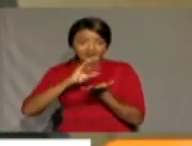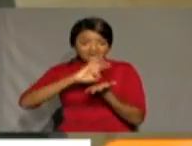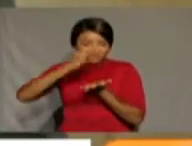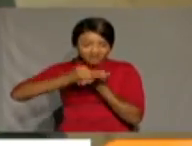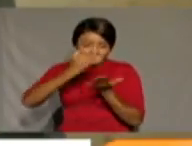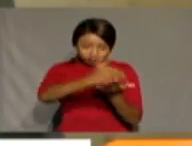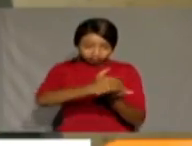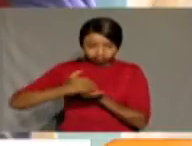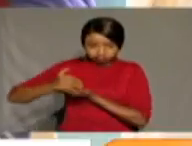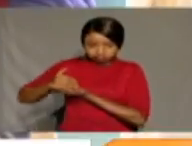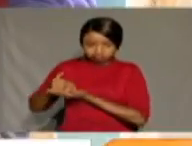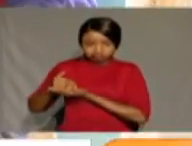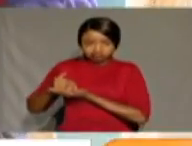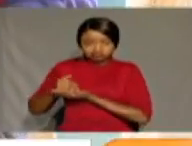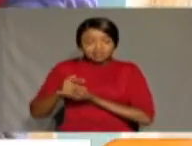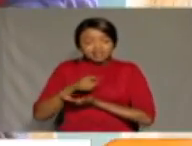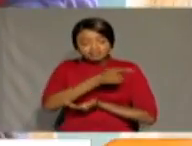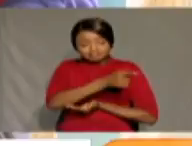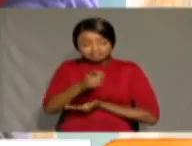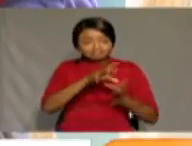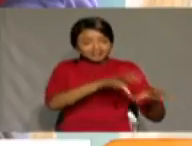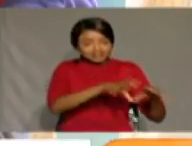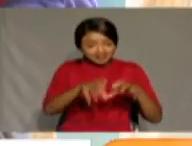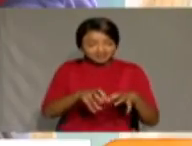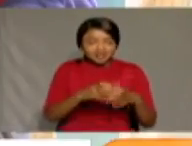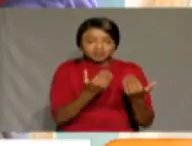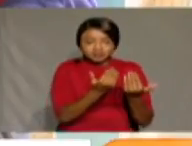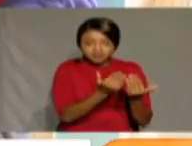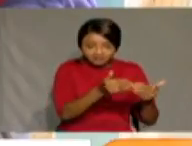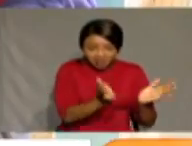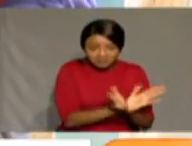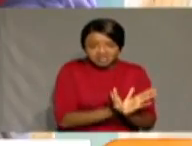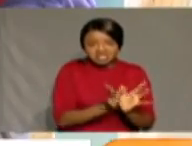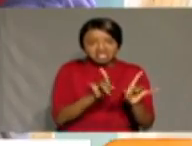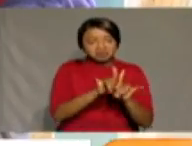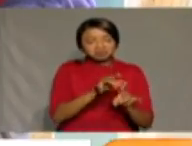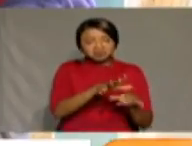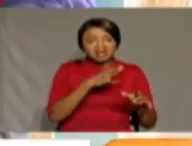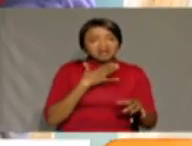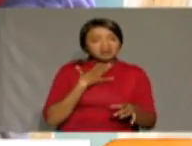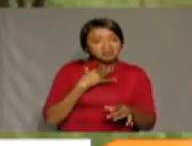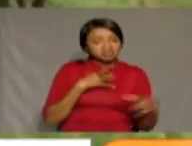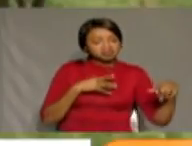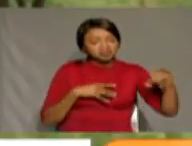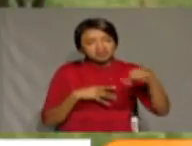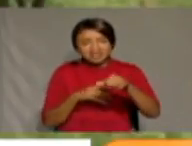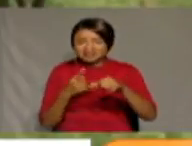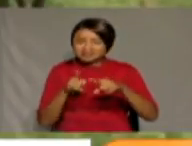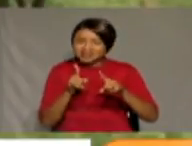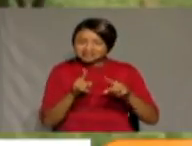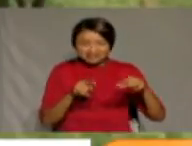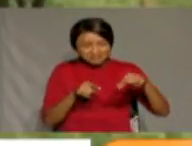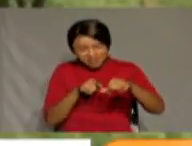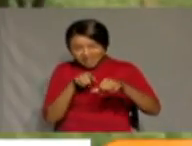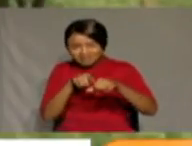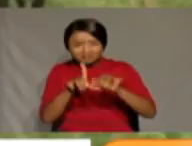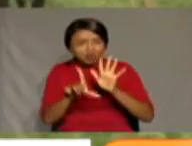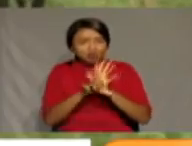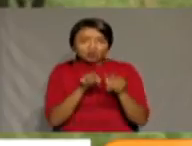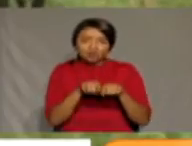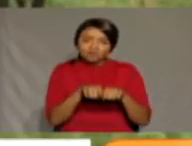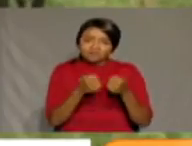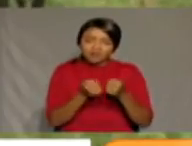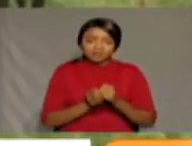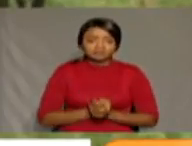huu. Wagonjwa pamoja na familia zao wamelazimika kulipia damu kinyume na kanuni. We are having a shortage both